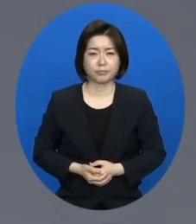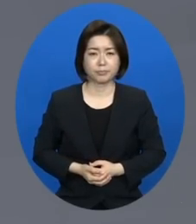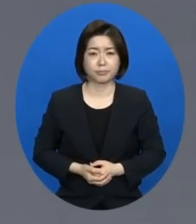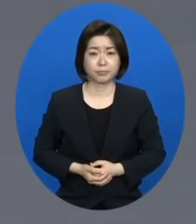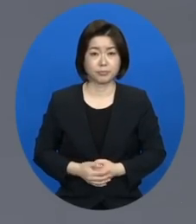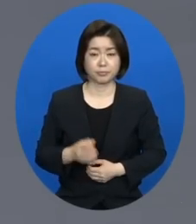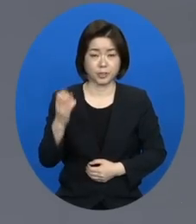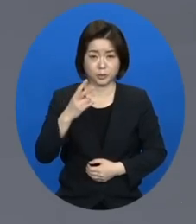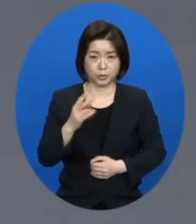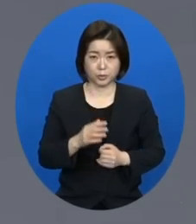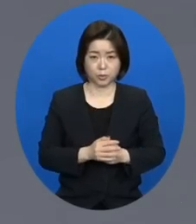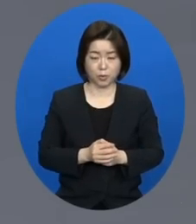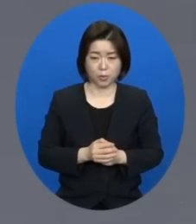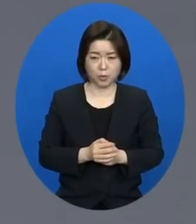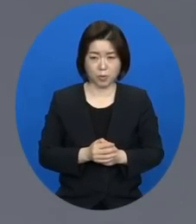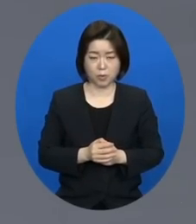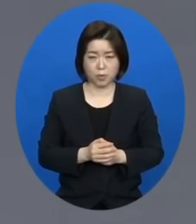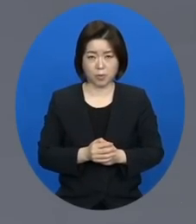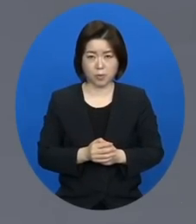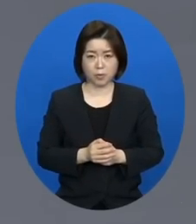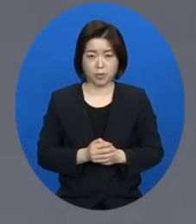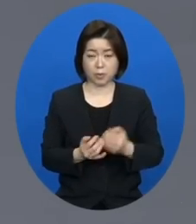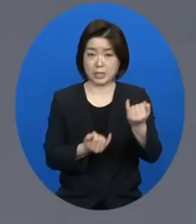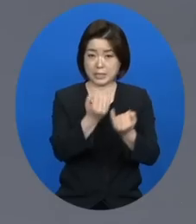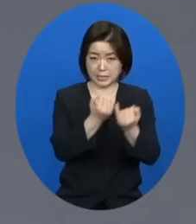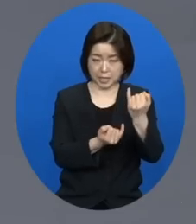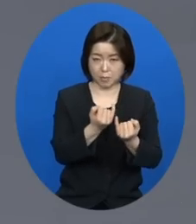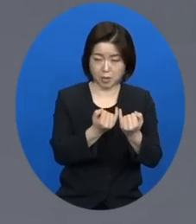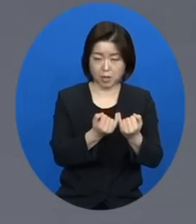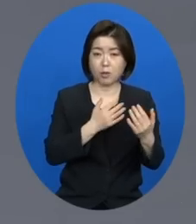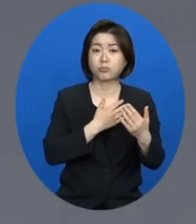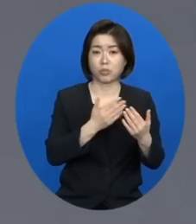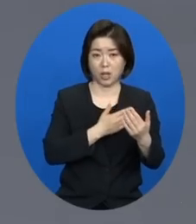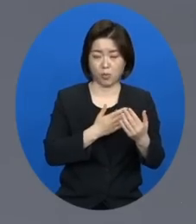그리고 자매는 불안합니다. 임신할까 봐.